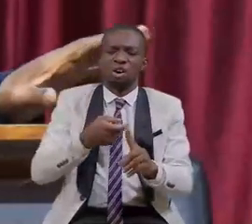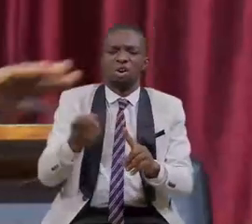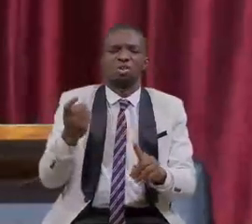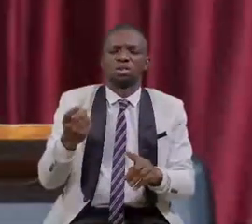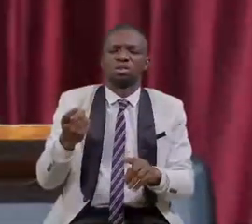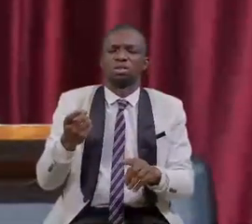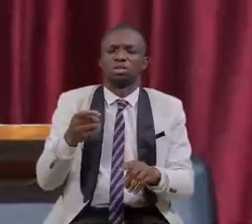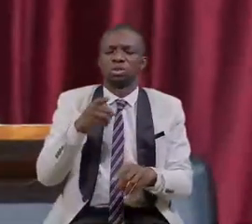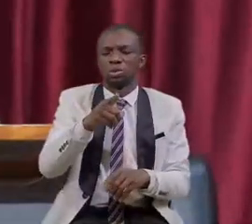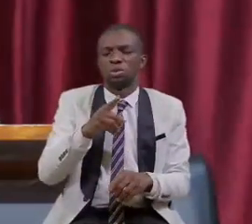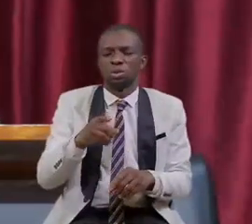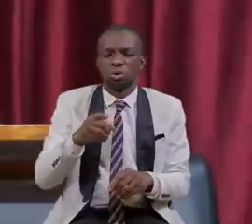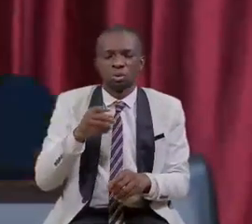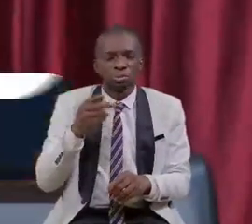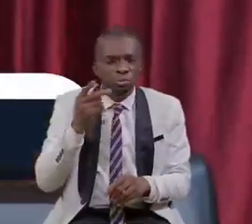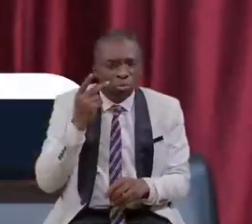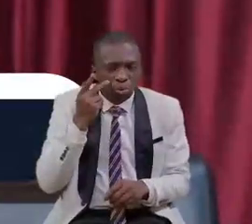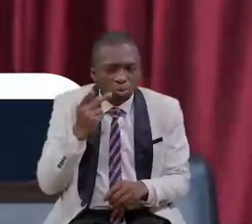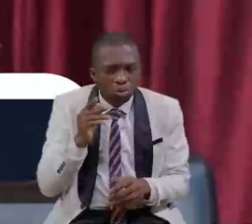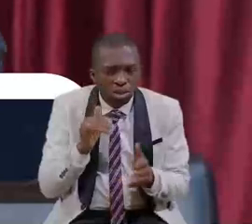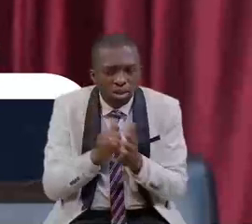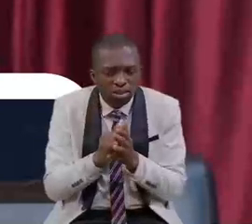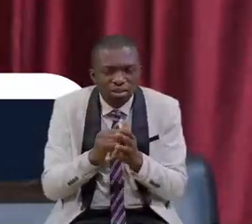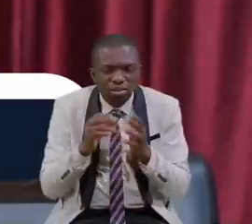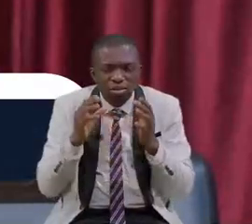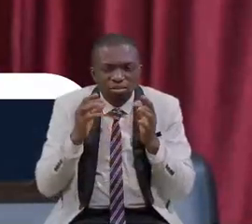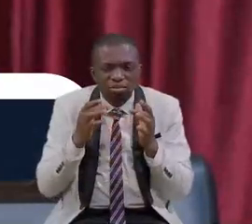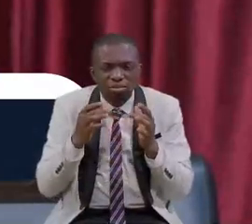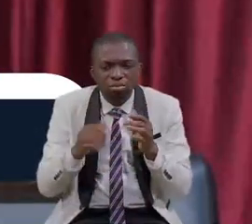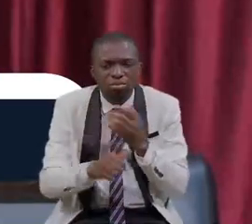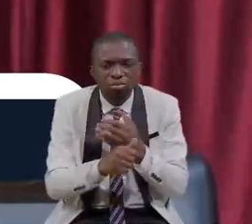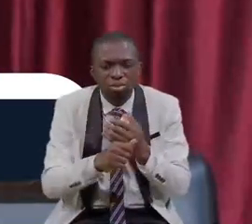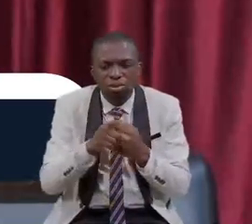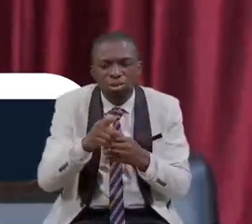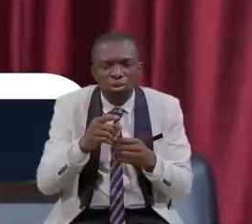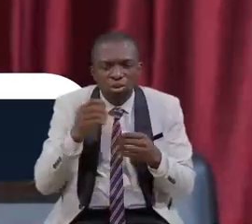Voyons Moïse au milieu de ses magiciens en Égypte.